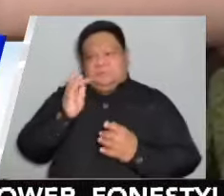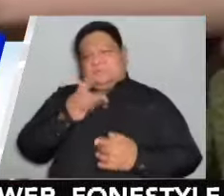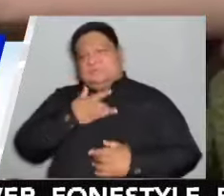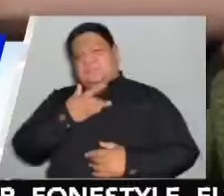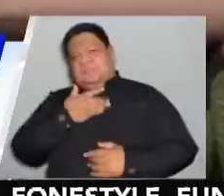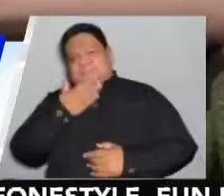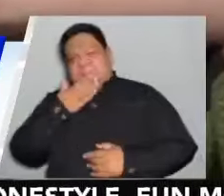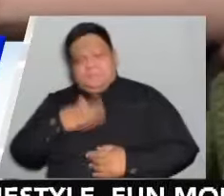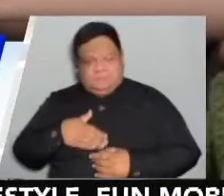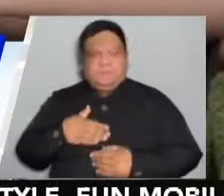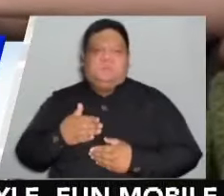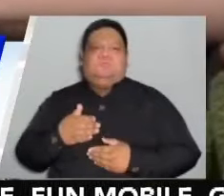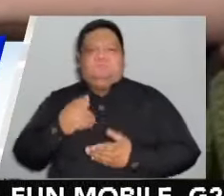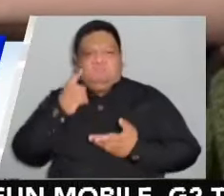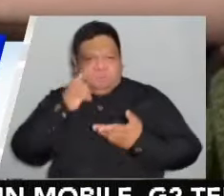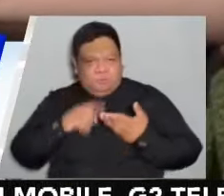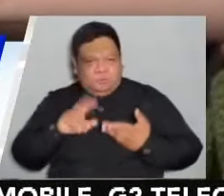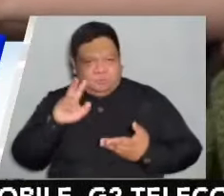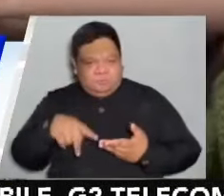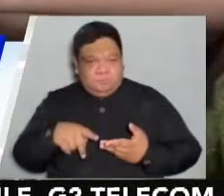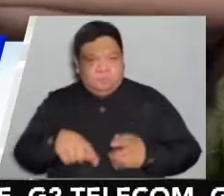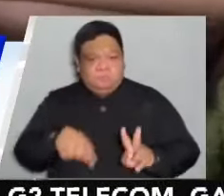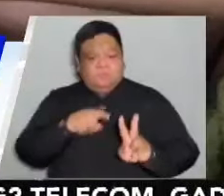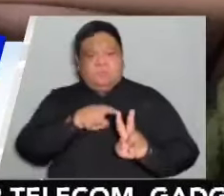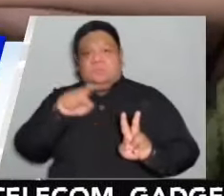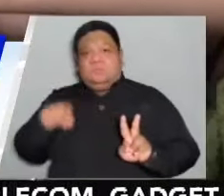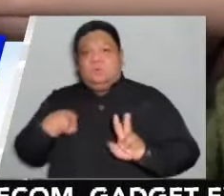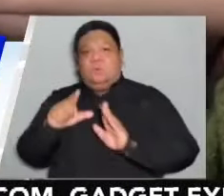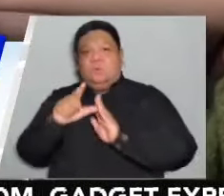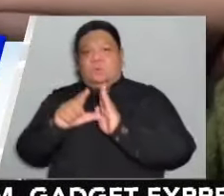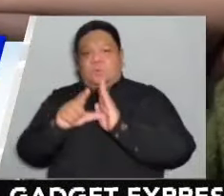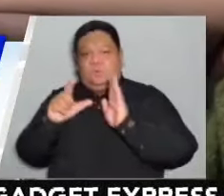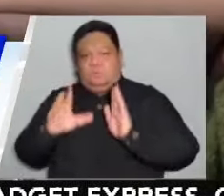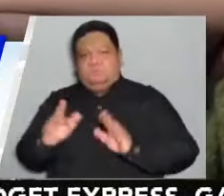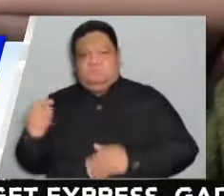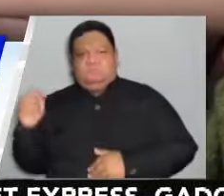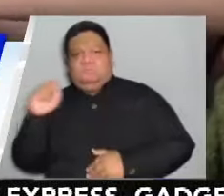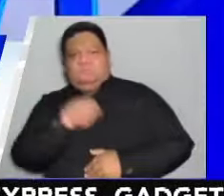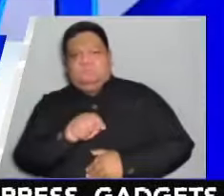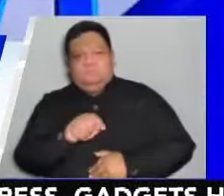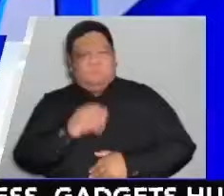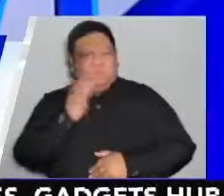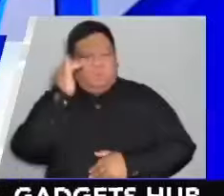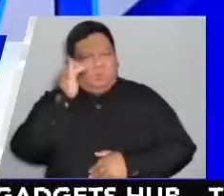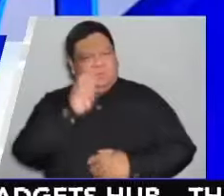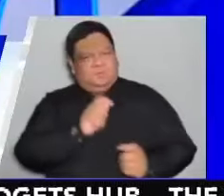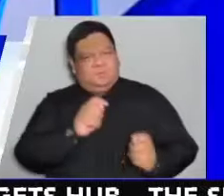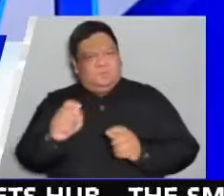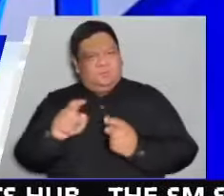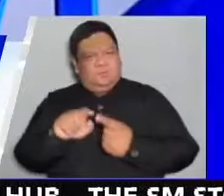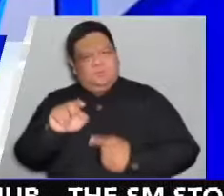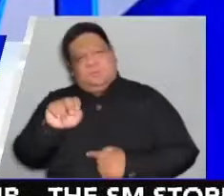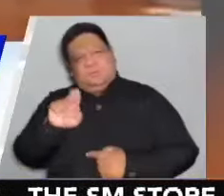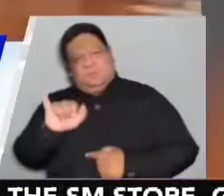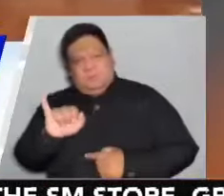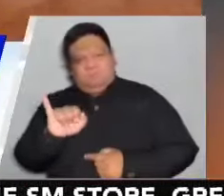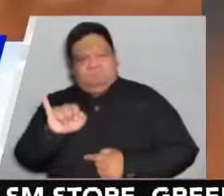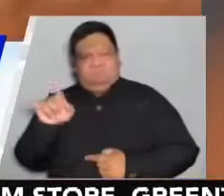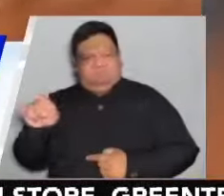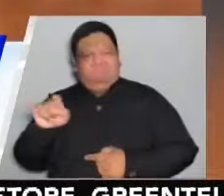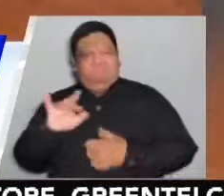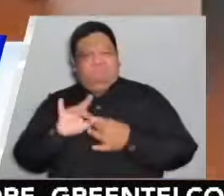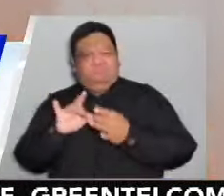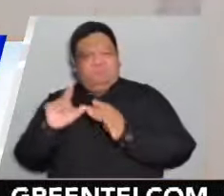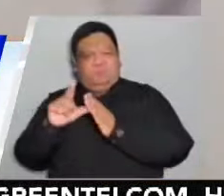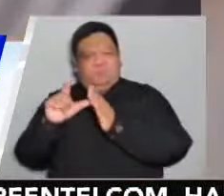Topacio. Kinu-question niya kung bakit inilipat ang dalawa sa NBI. Ayon sa DOJ, maharap si Sheila Guo sa reklamong paglabag